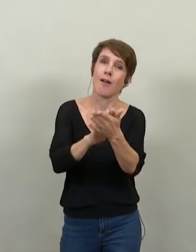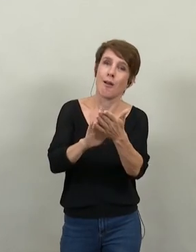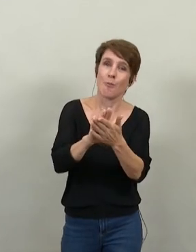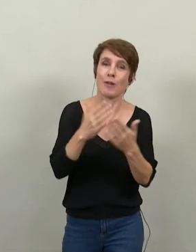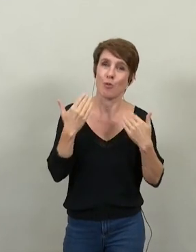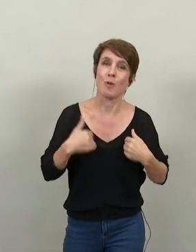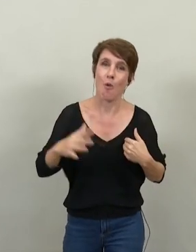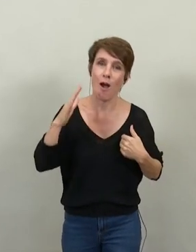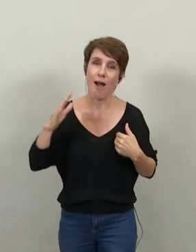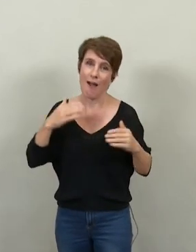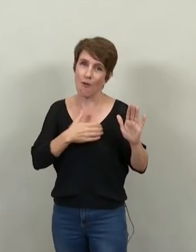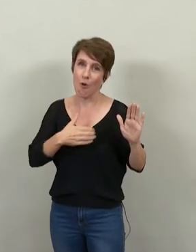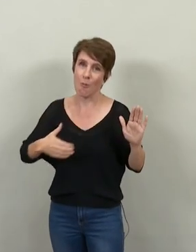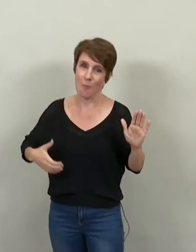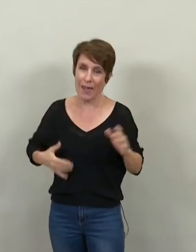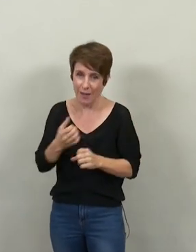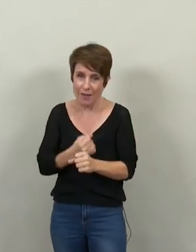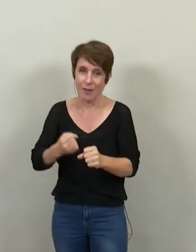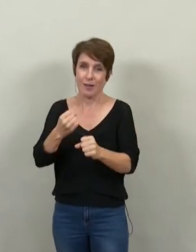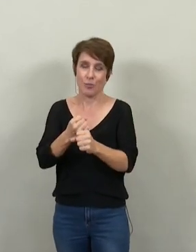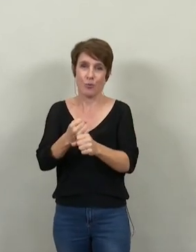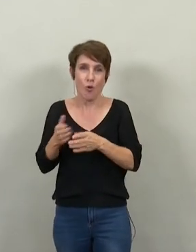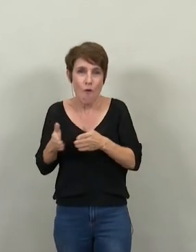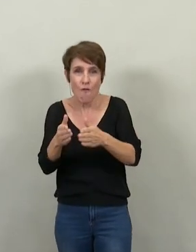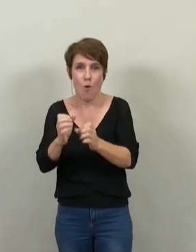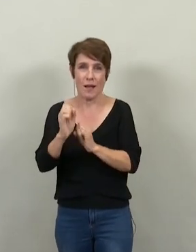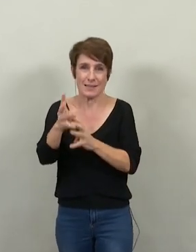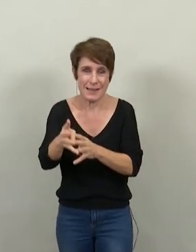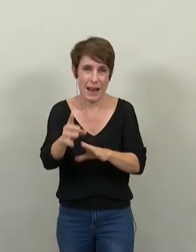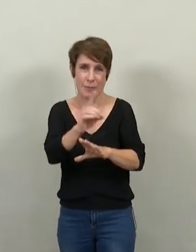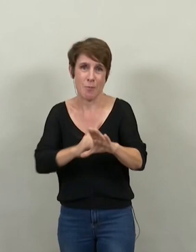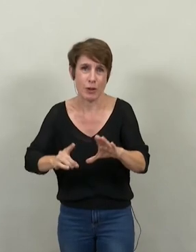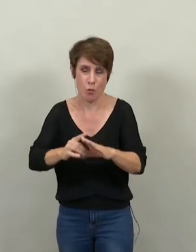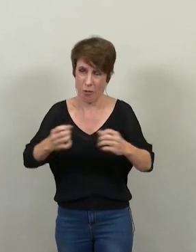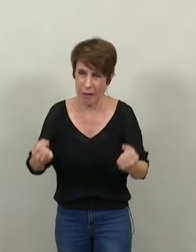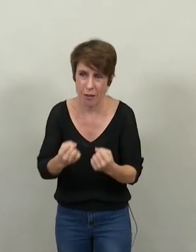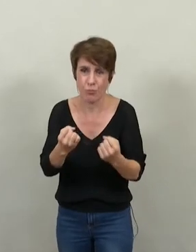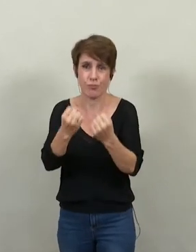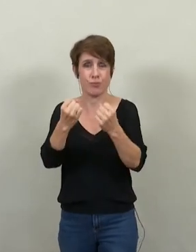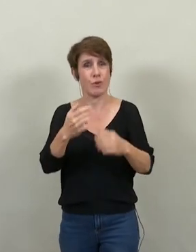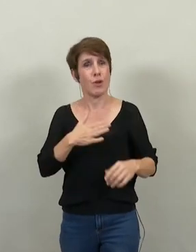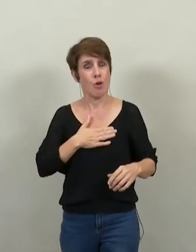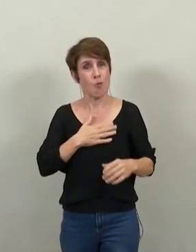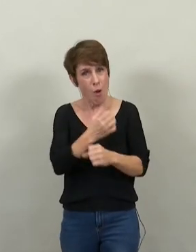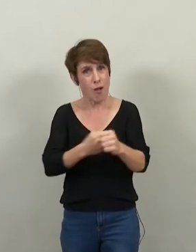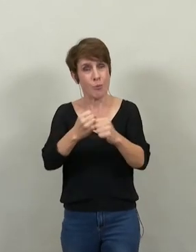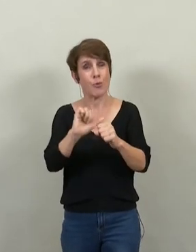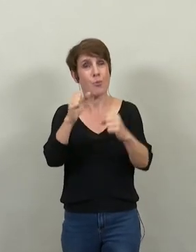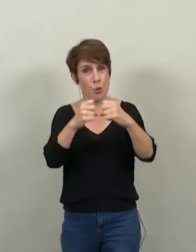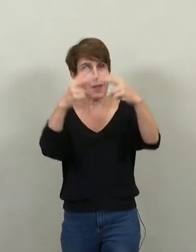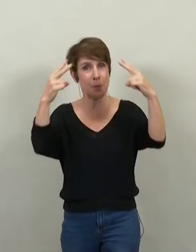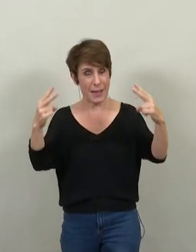des voicyclap départemental j'ai j'ai porté la la première la première passerelle piéton cycliste